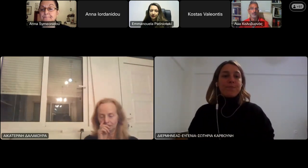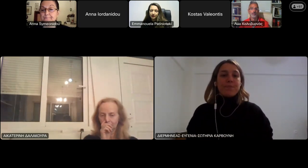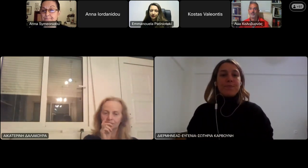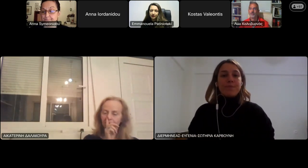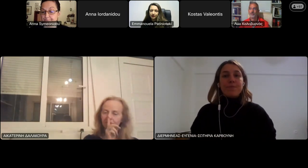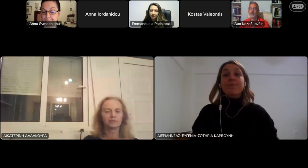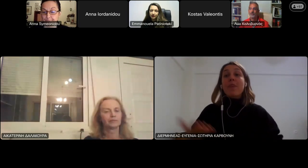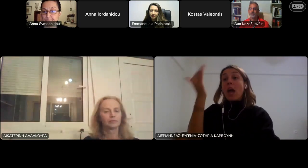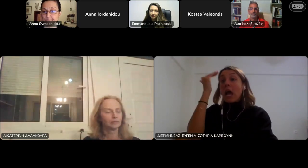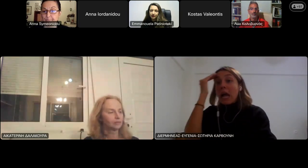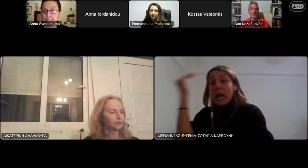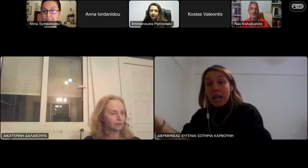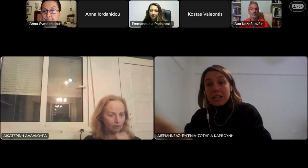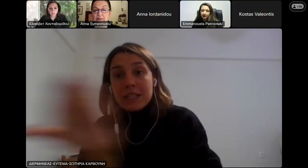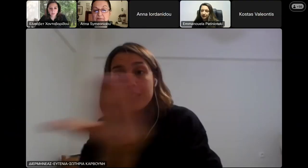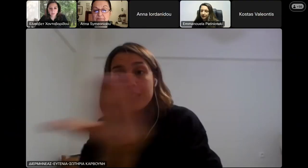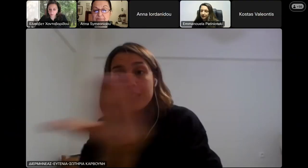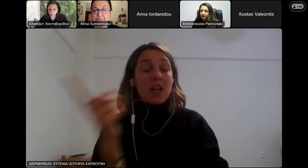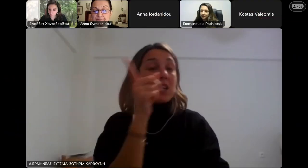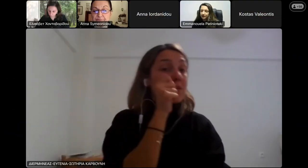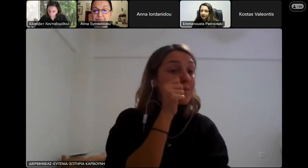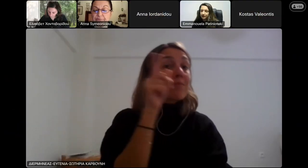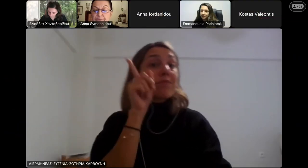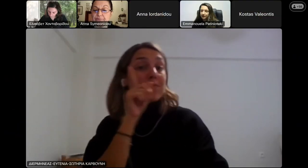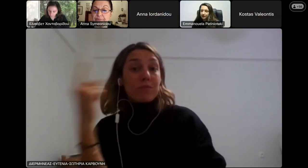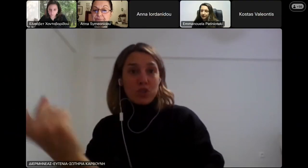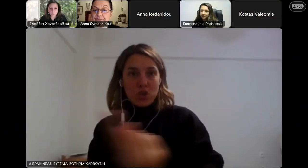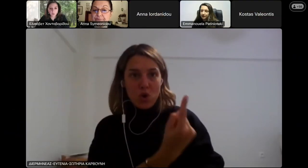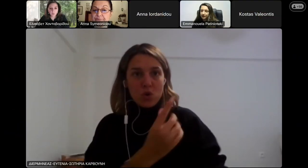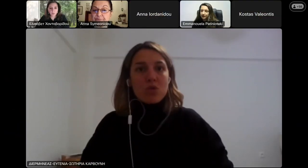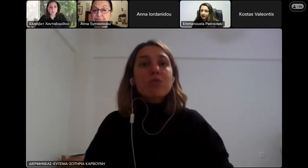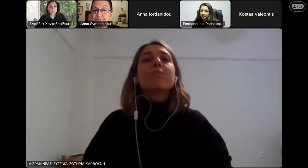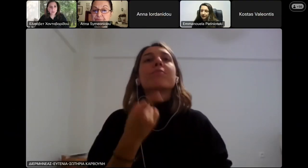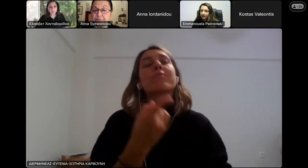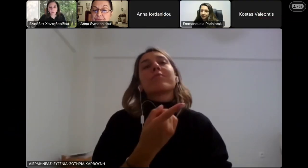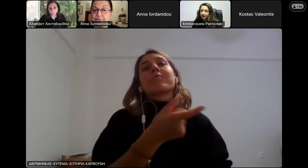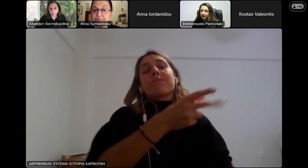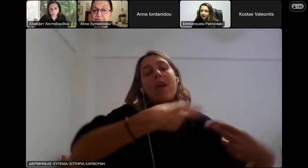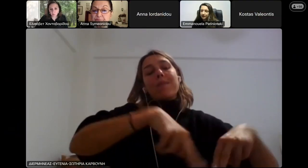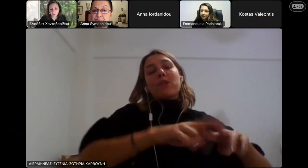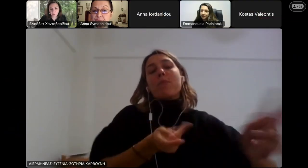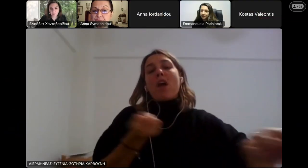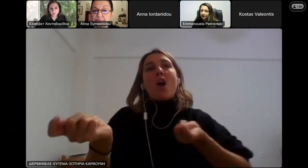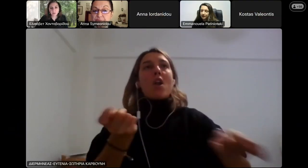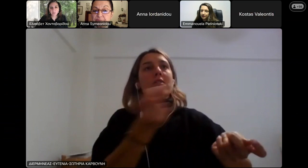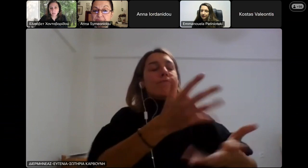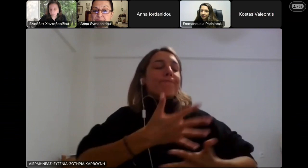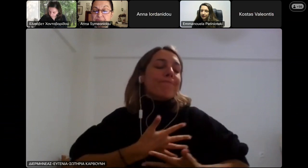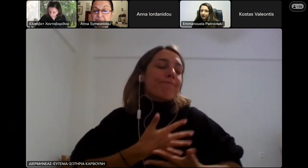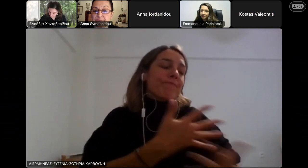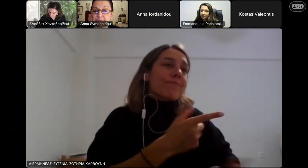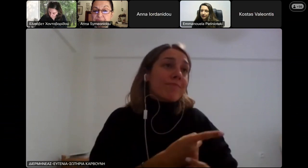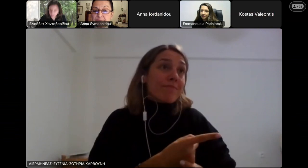Και από μένα, σε όλες και σε όλους, ευχαριστώ πολύ την Οργανωτική Επιτροπή για την τιμητική